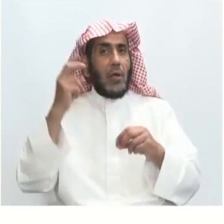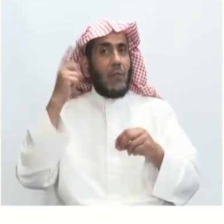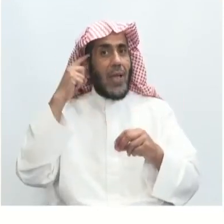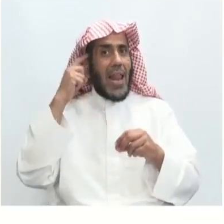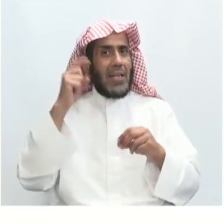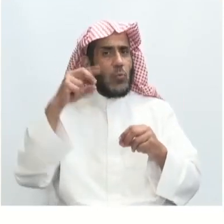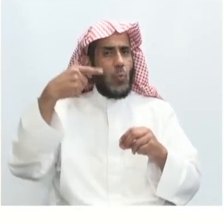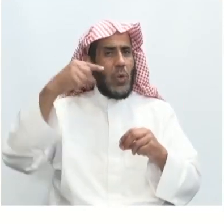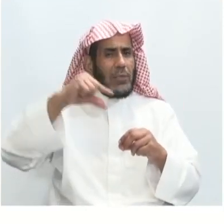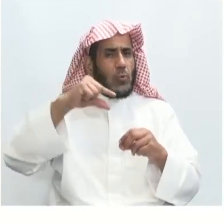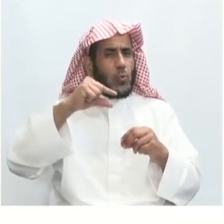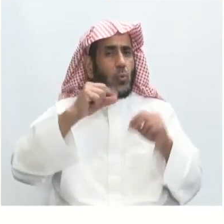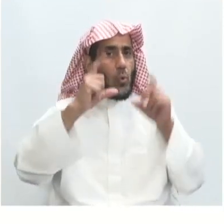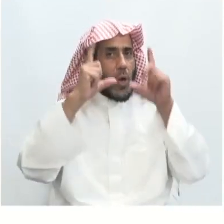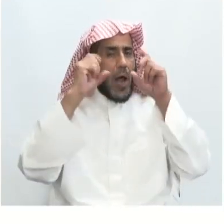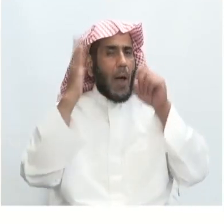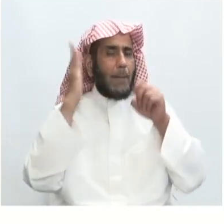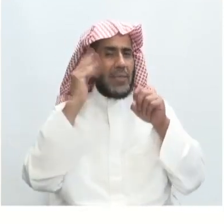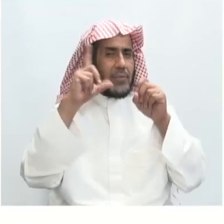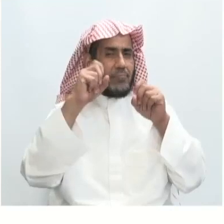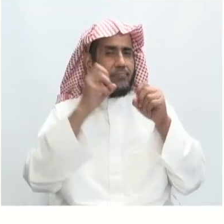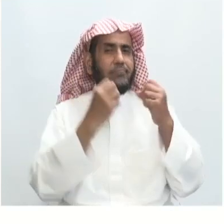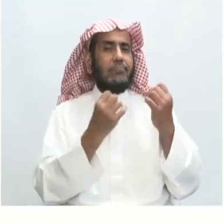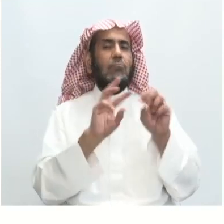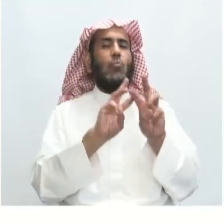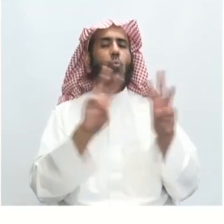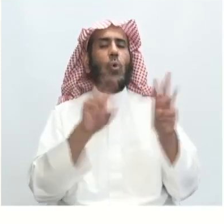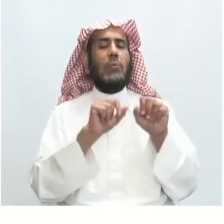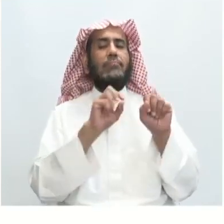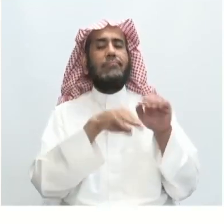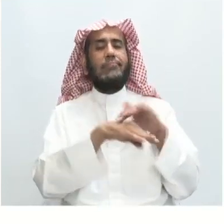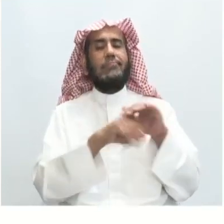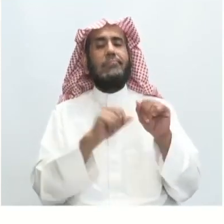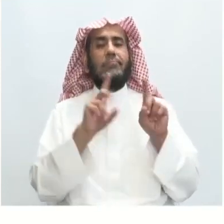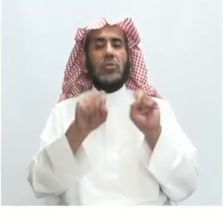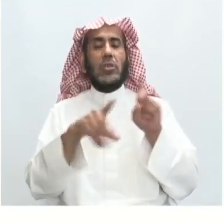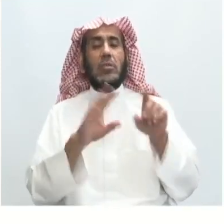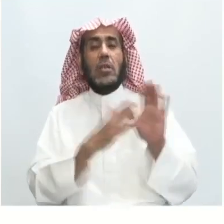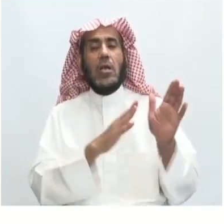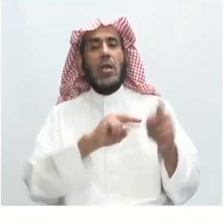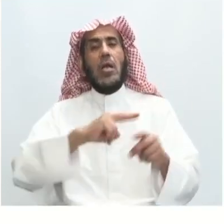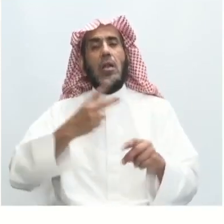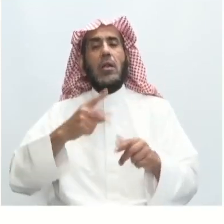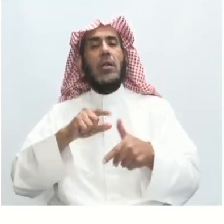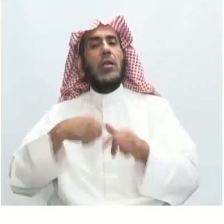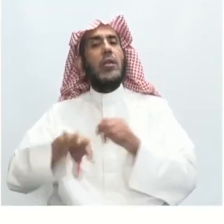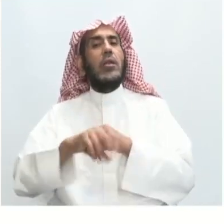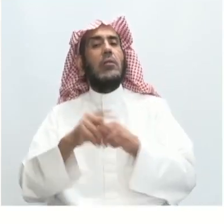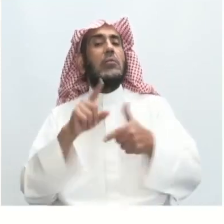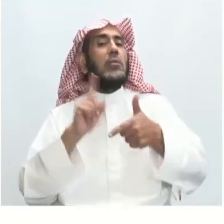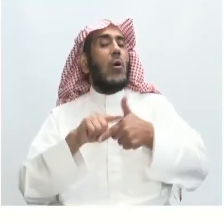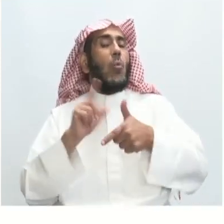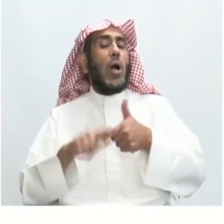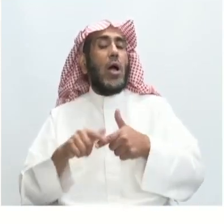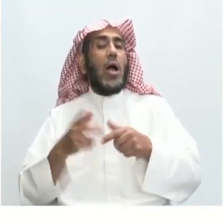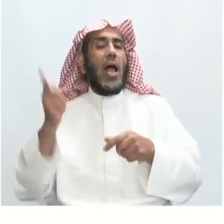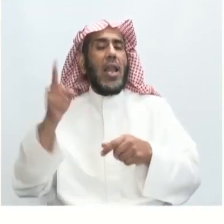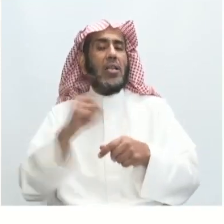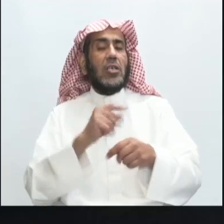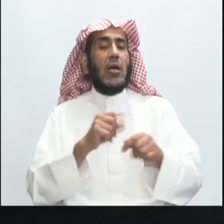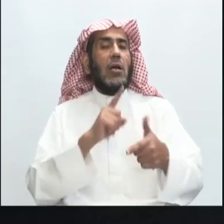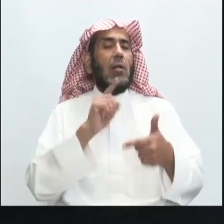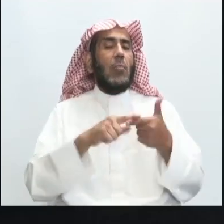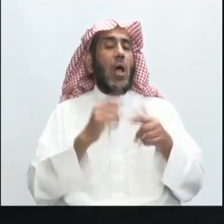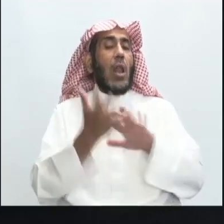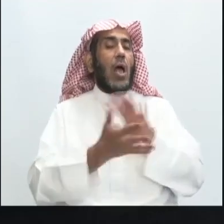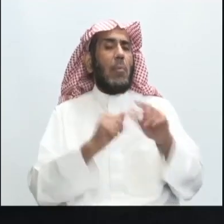بامكانك الدخول ومشاهده هذا الدرس نوع الانشاء هنا وصلنا الانشاء وعرفنا ان الخبر هو ما